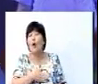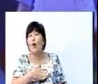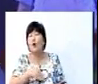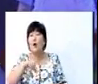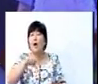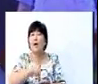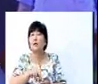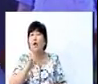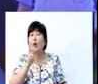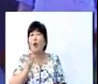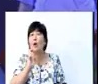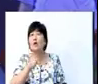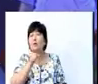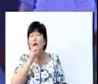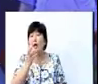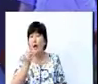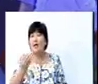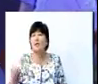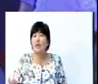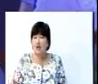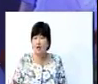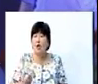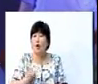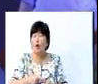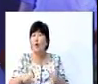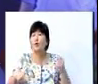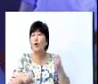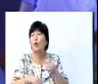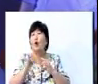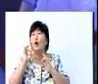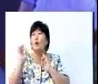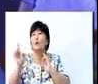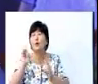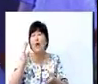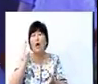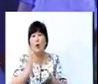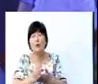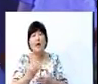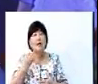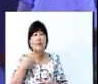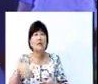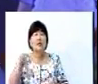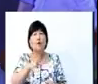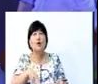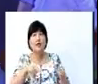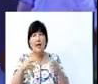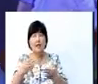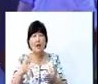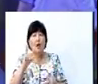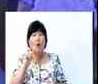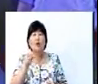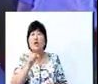ағызы Қорқыт бабамыз әлі де тірі, өйткені қобыздың сарыны ойнап тұр. Сіздің бойына келіңіздер.